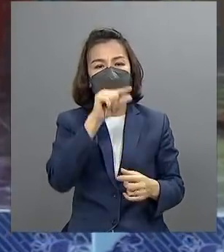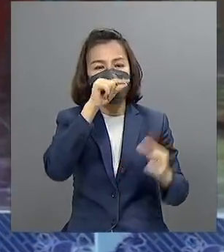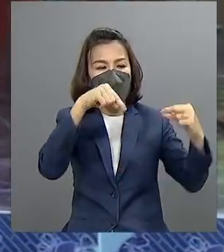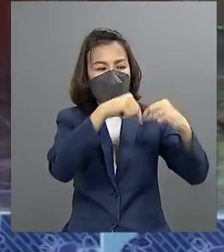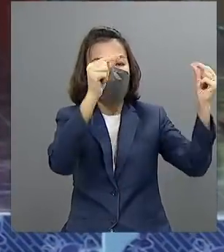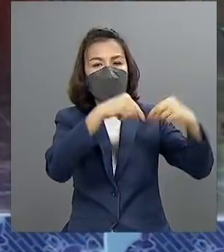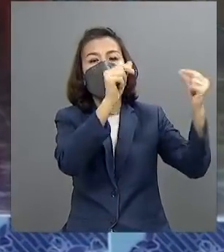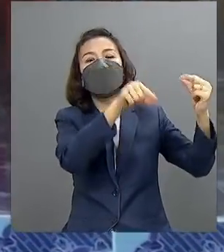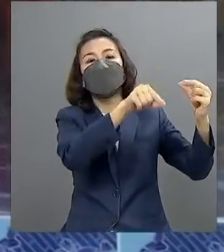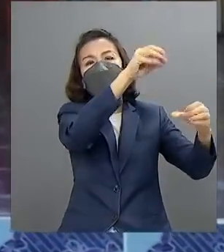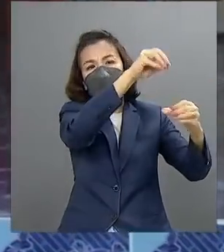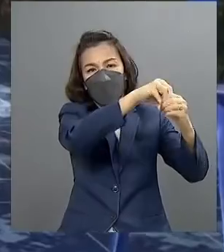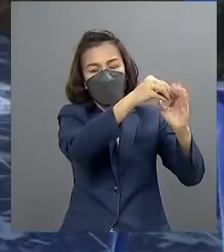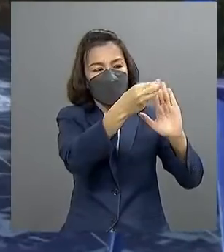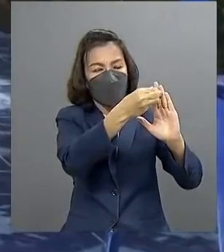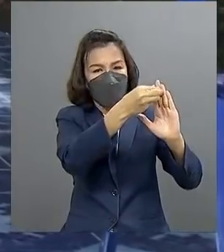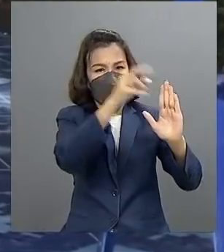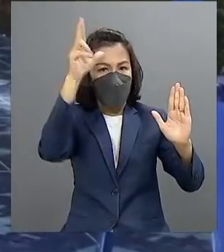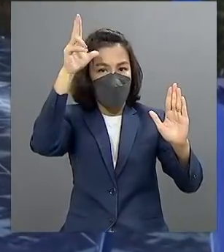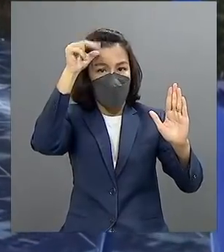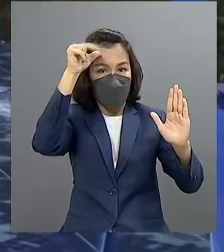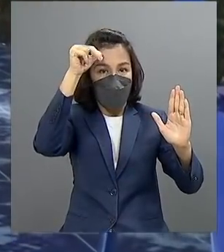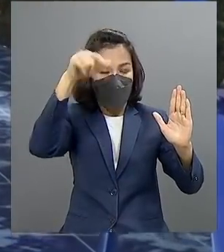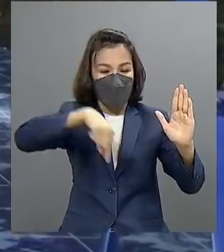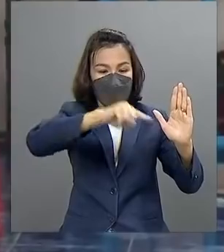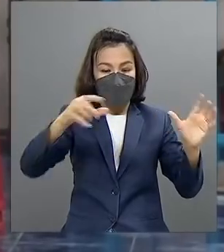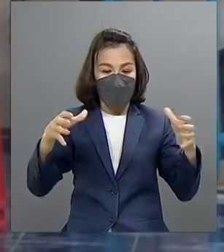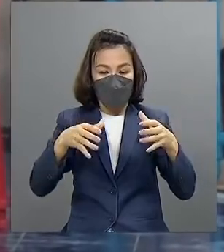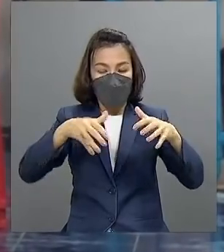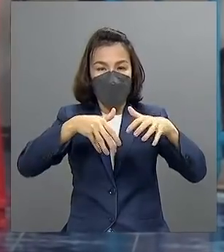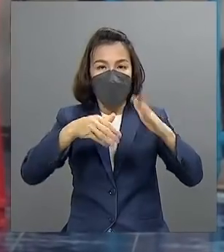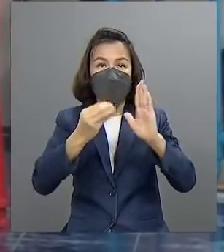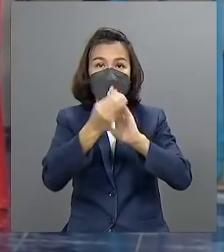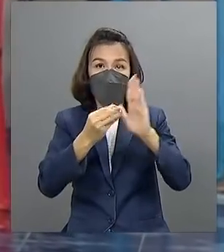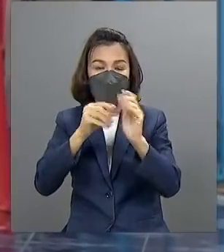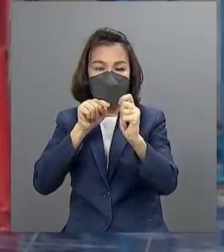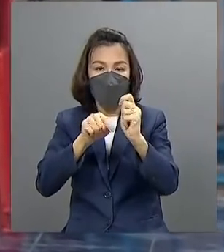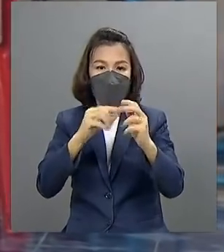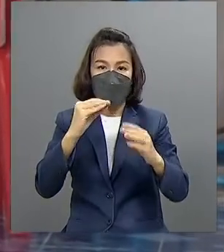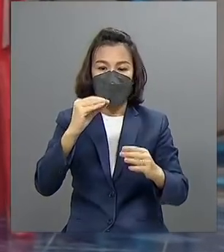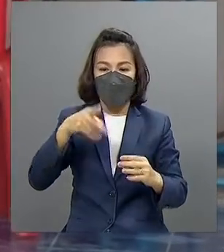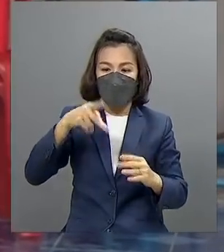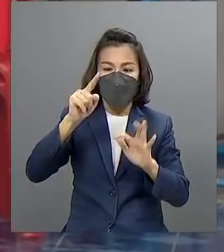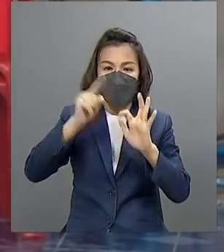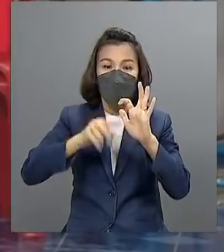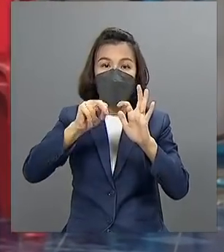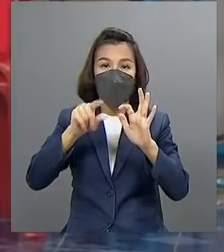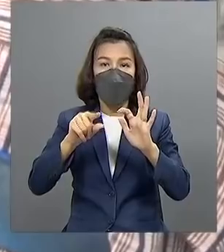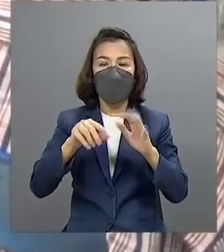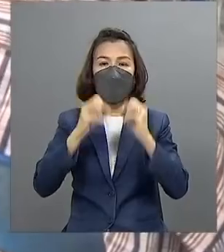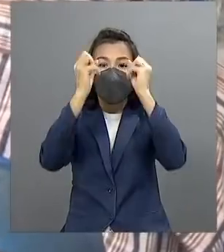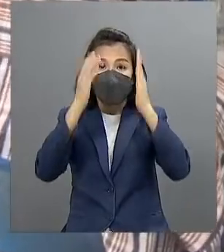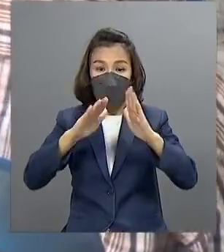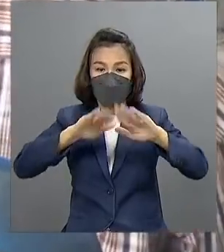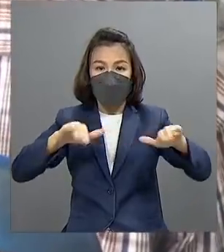อำเภองาวจังหวัดลำปางที่เหลือเป็นผู้ป่วยในพื้นที่อำเภอโปร่งและอำเภอภูซางซึ่งก็เป็นครูและเด็กนักเรียนวัย